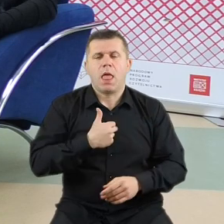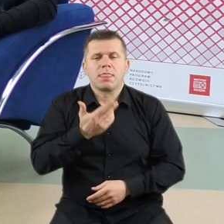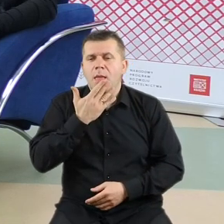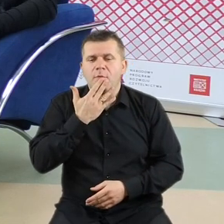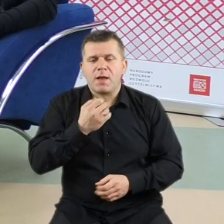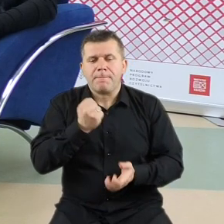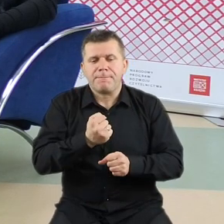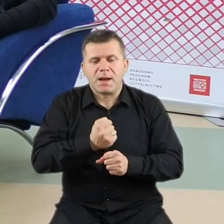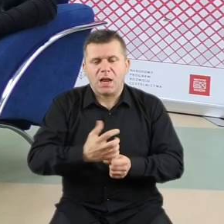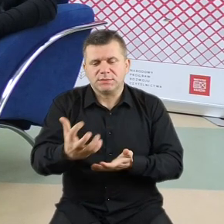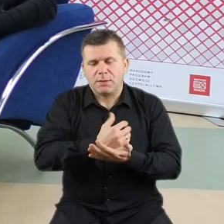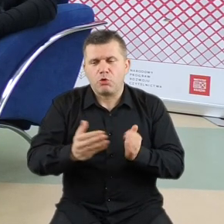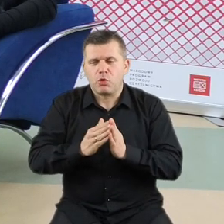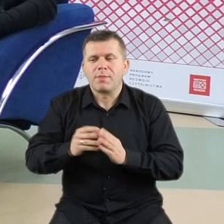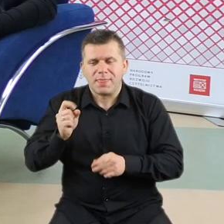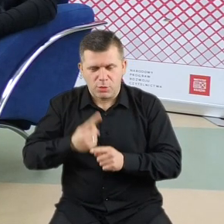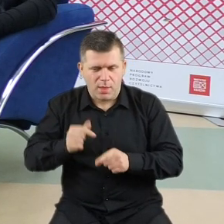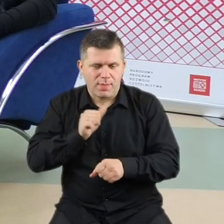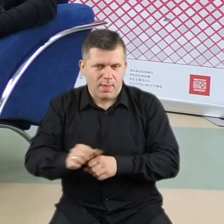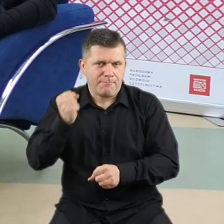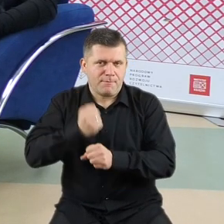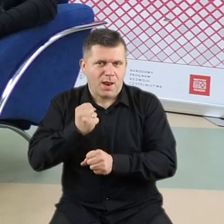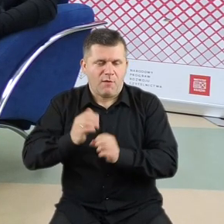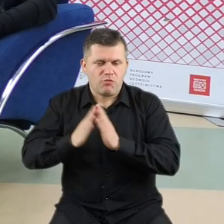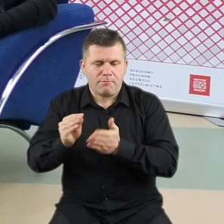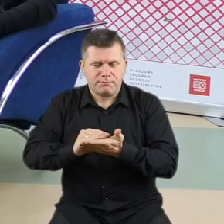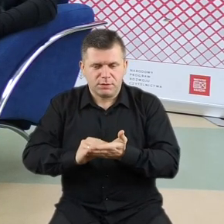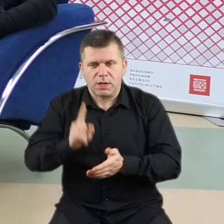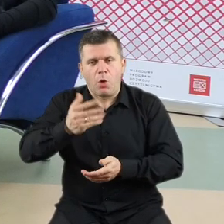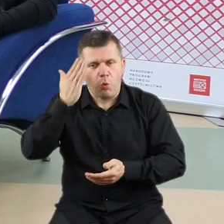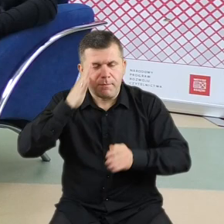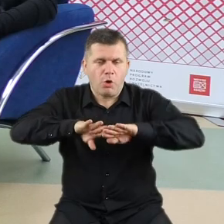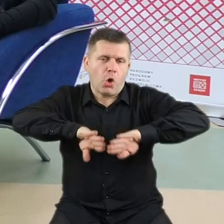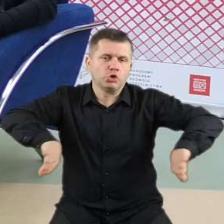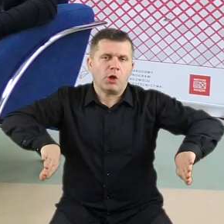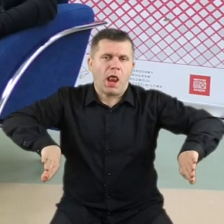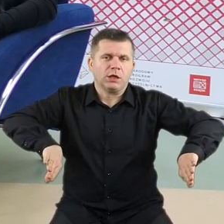że nie zanoszę pracy do domu, bo piszę w domu, ale potrafię rozdzielić